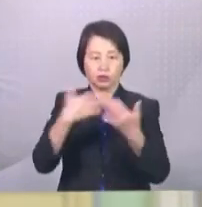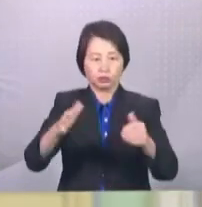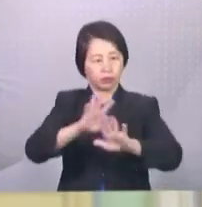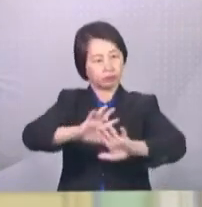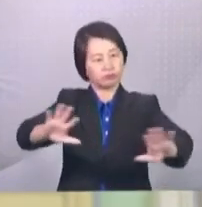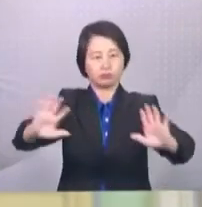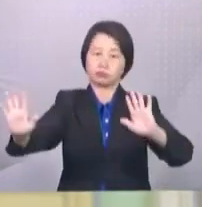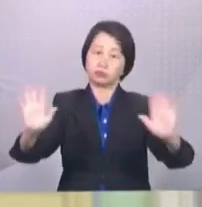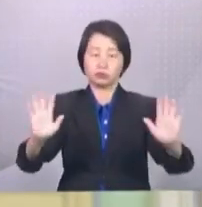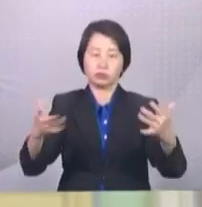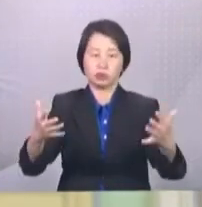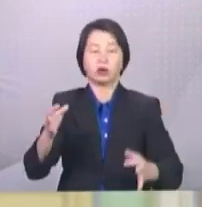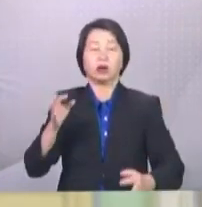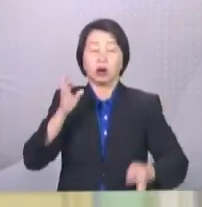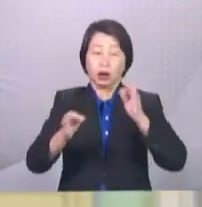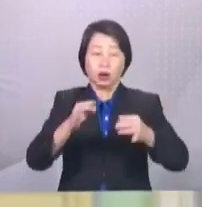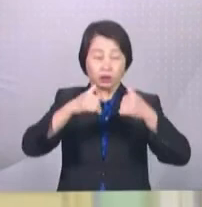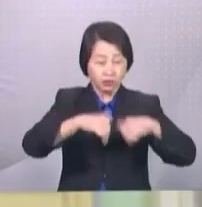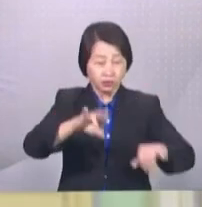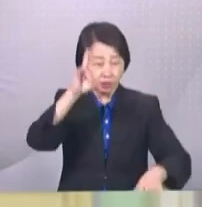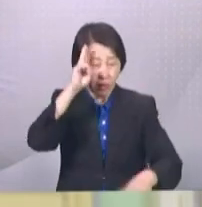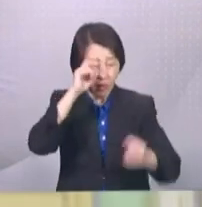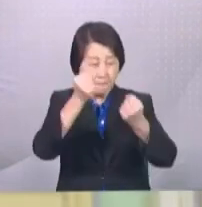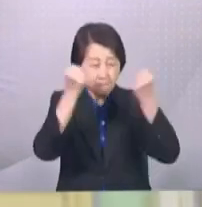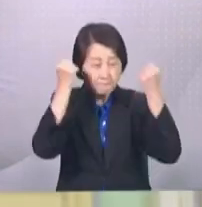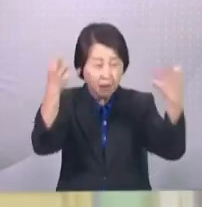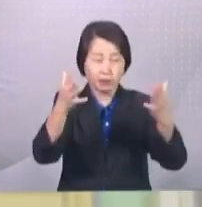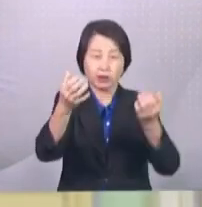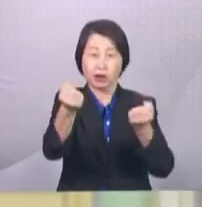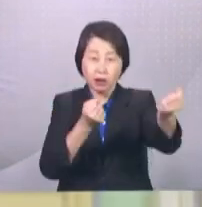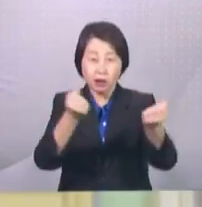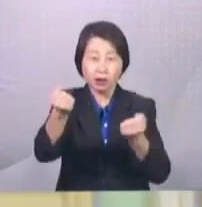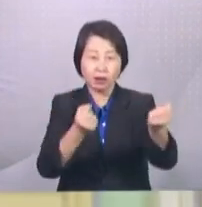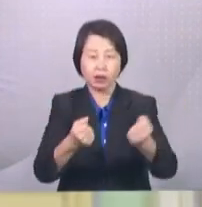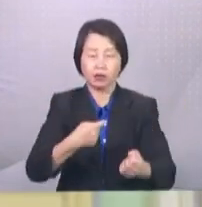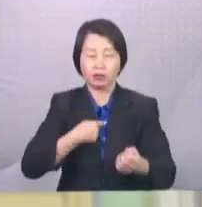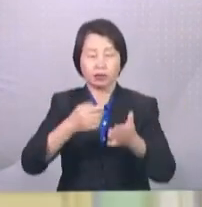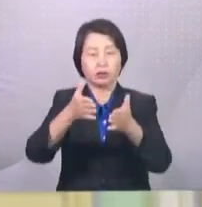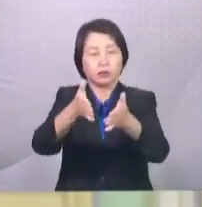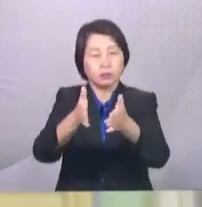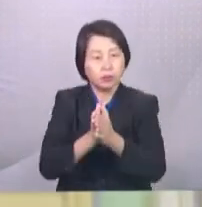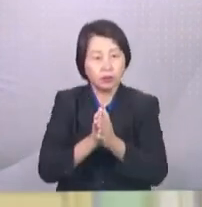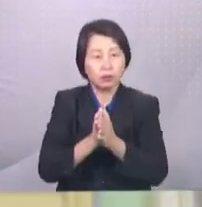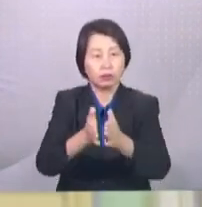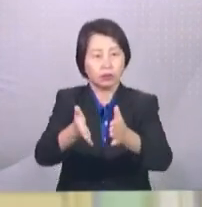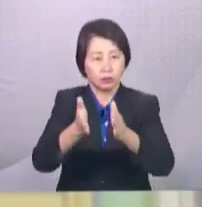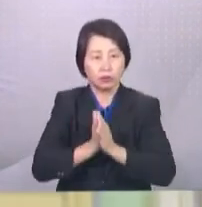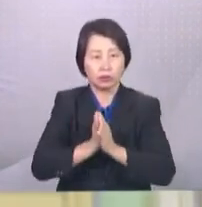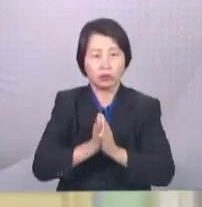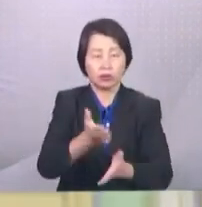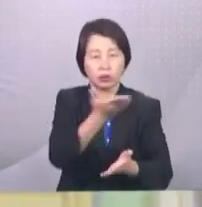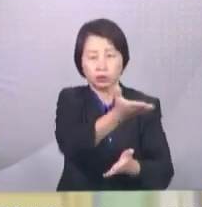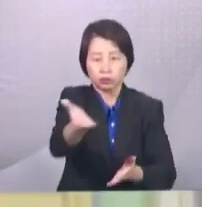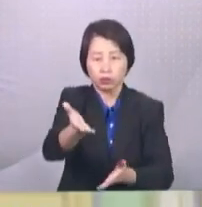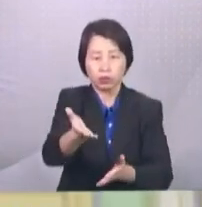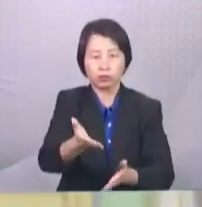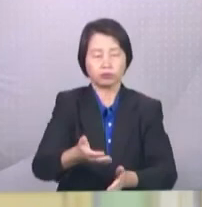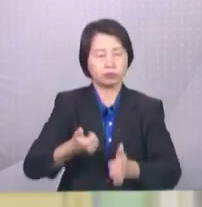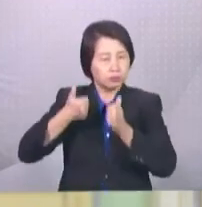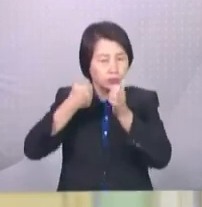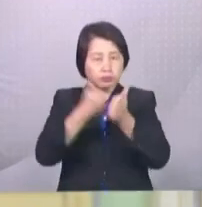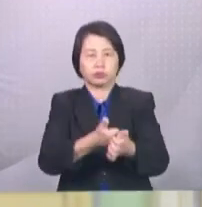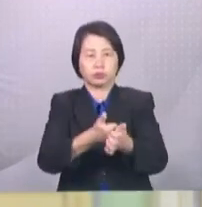dan kalau masih ada saya memohon kepada tuan-tuan patuh